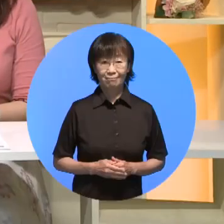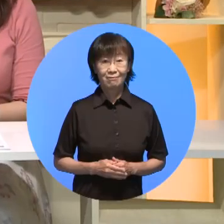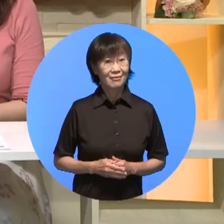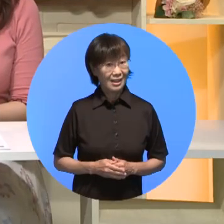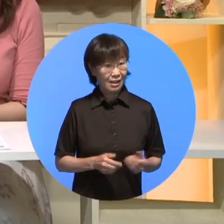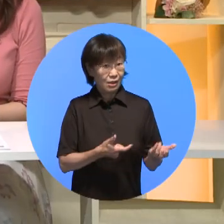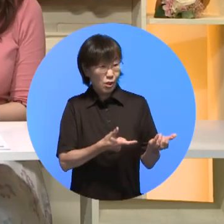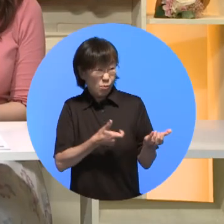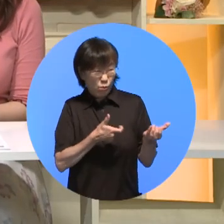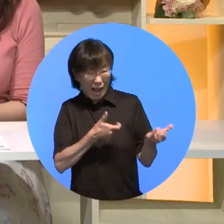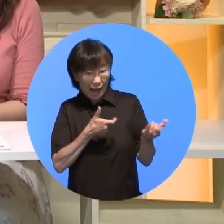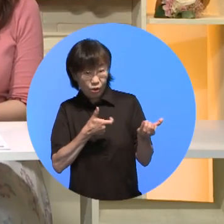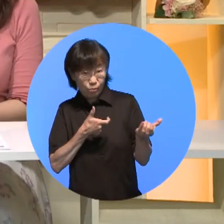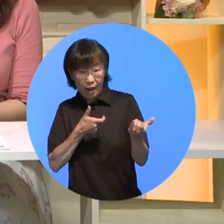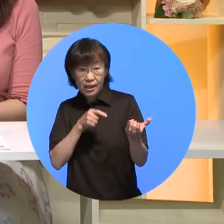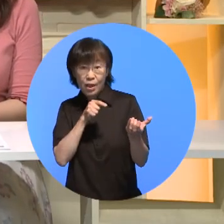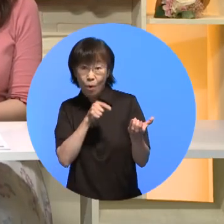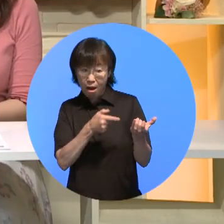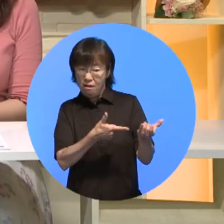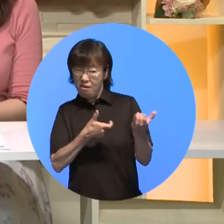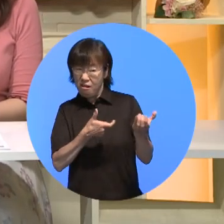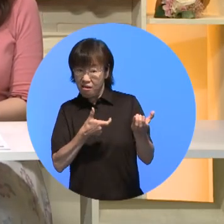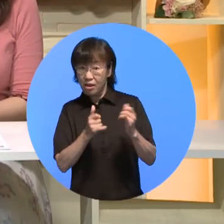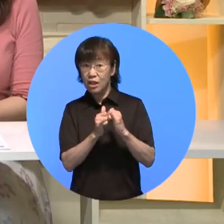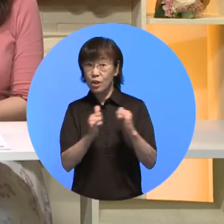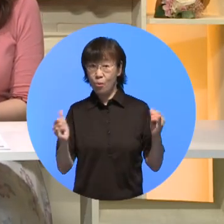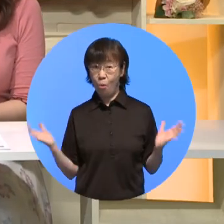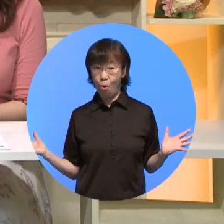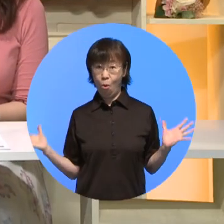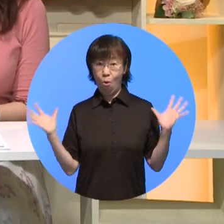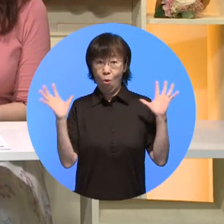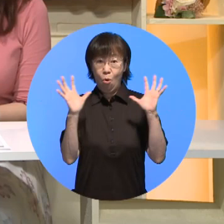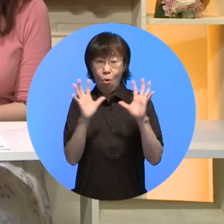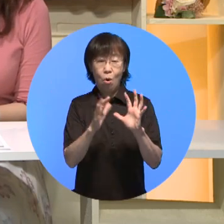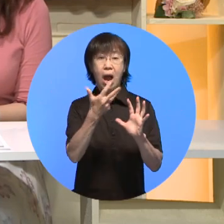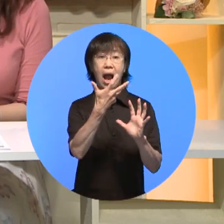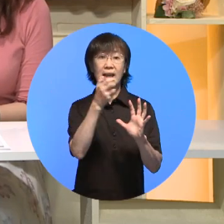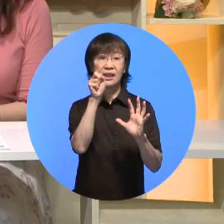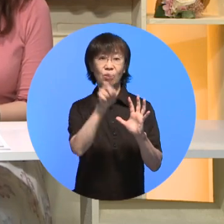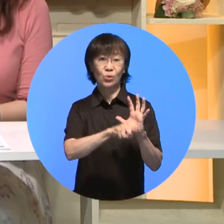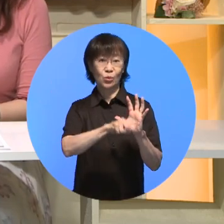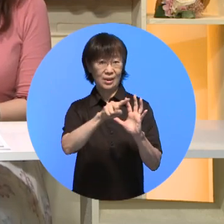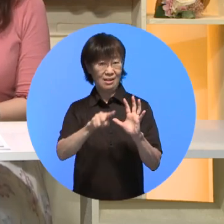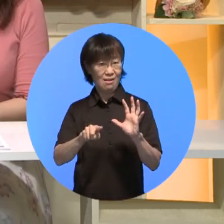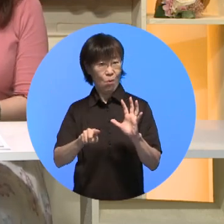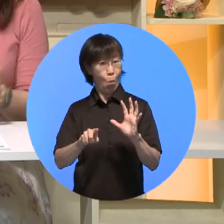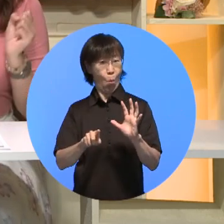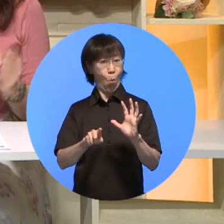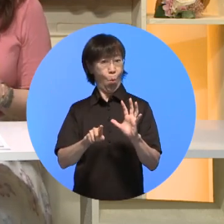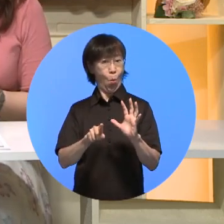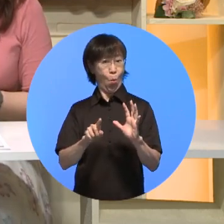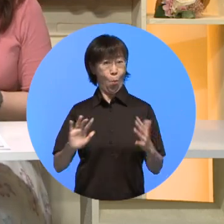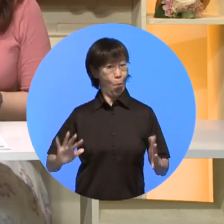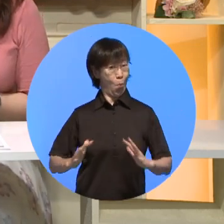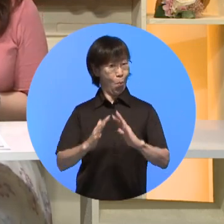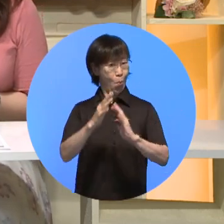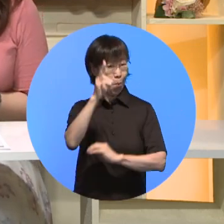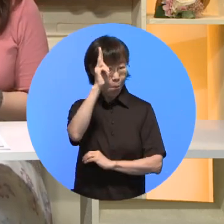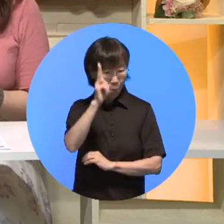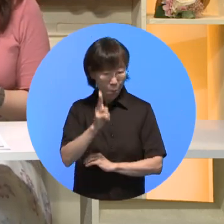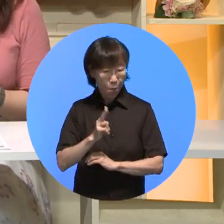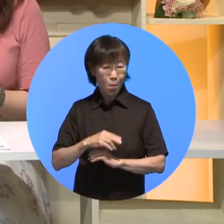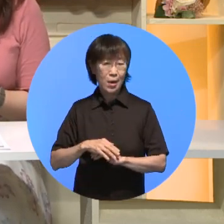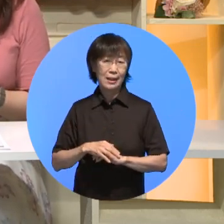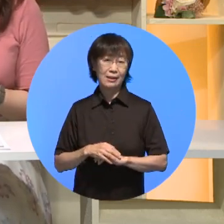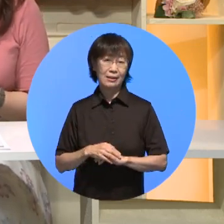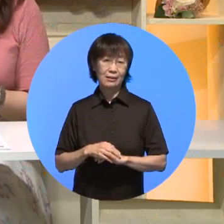スタースプラッシュパーティーは当日パフォーマーは80名参加っていうことでどんな感じになるんだろうねいやもう盛り上がりそうですよね